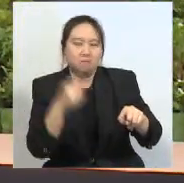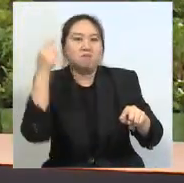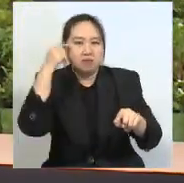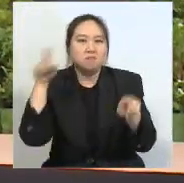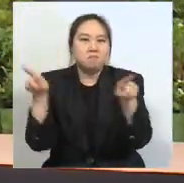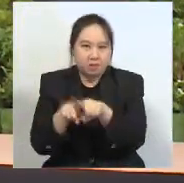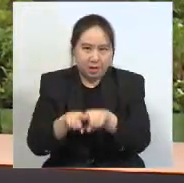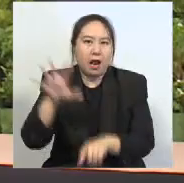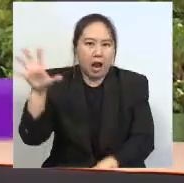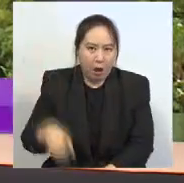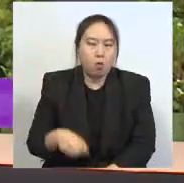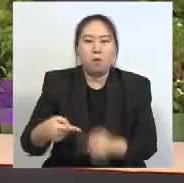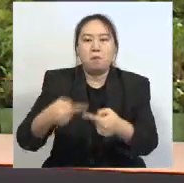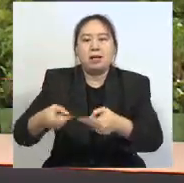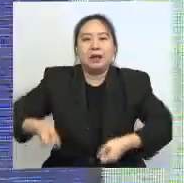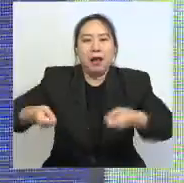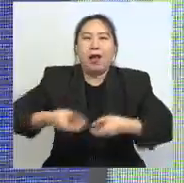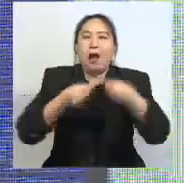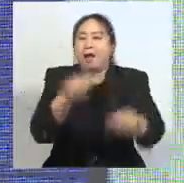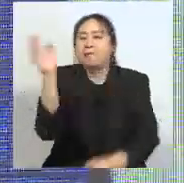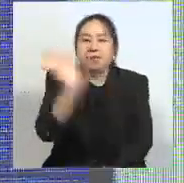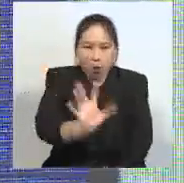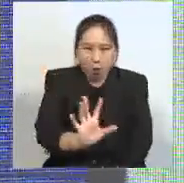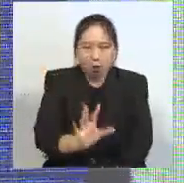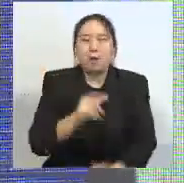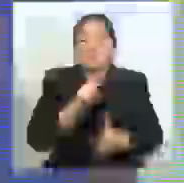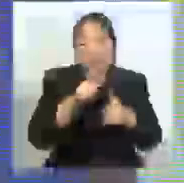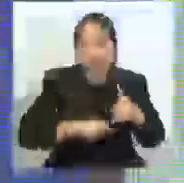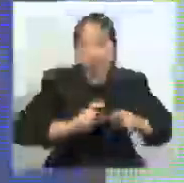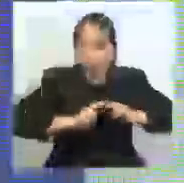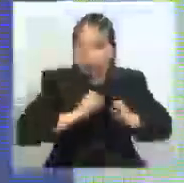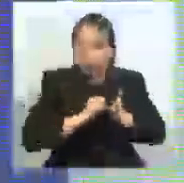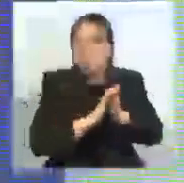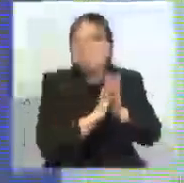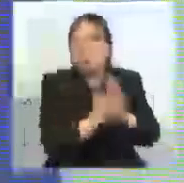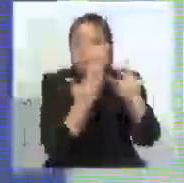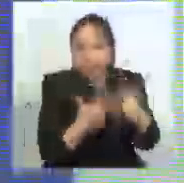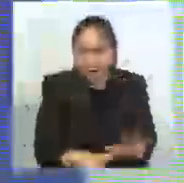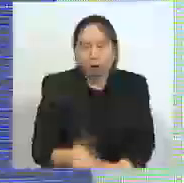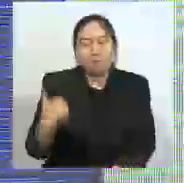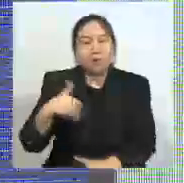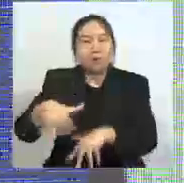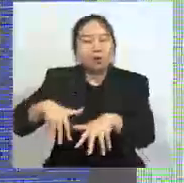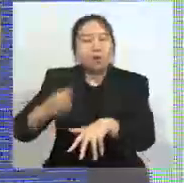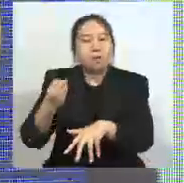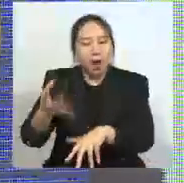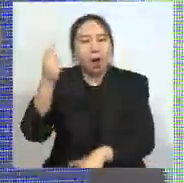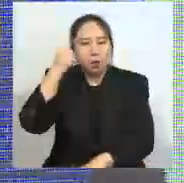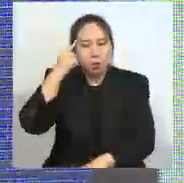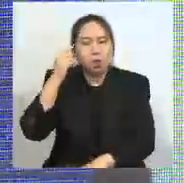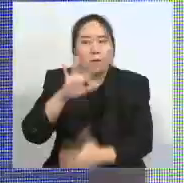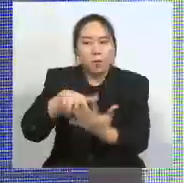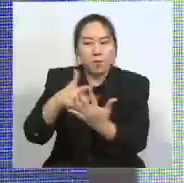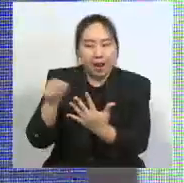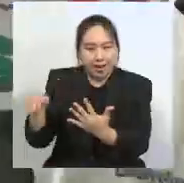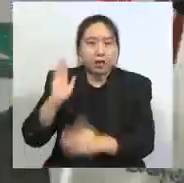นโยบายงดแจกถุงพลาสติกและเริ่มปรับเปลี่ยนพฤติกรรมกันบ้างแล้วรวมถึงส่วนใหญ่ทราบถึงนโยบายงดให้บริการถุงพลา